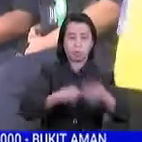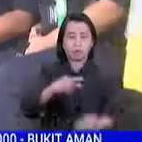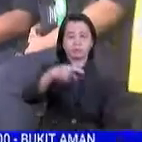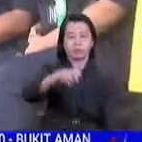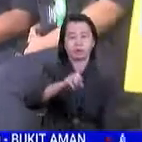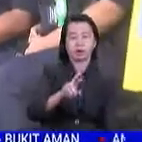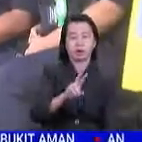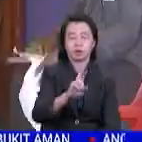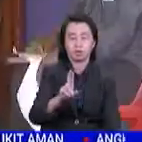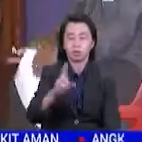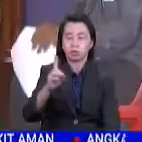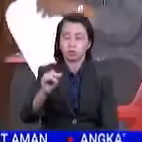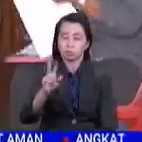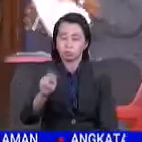peiyun Serawak kali ini